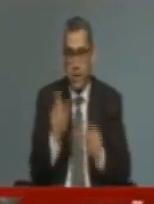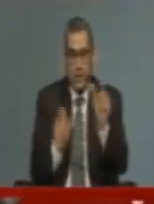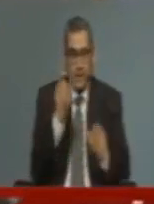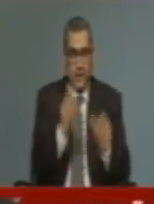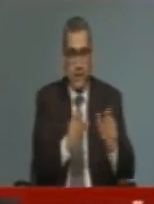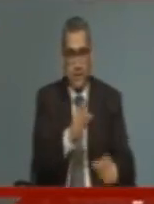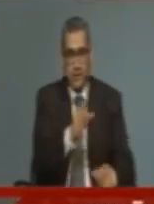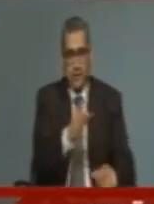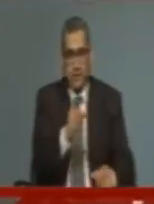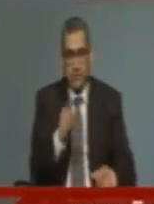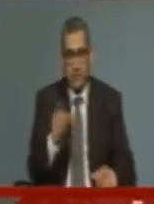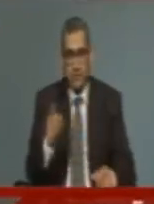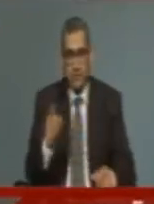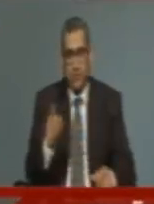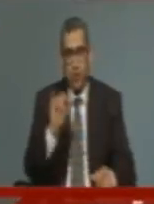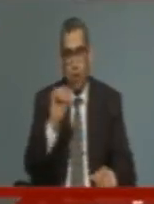يعني لوران أو يوسف أو